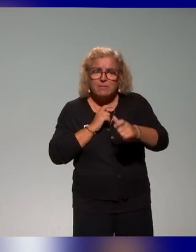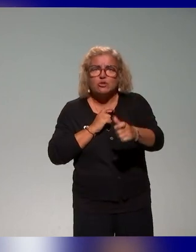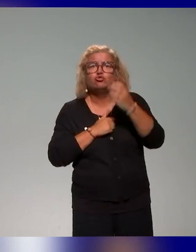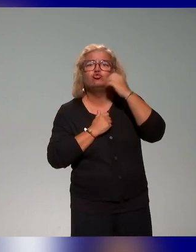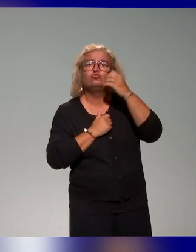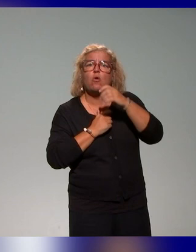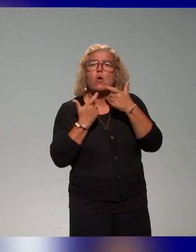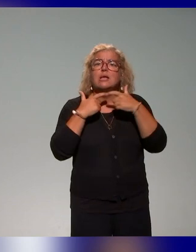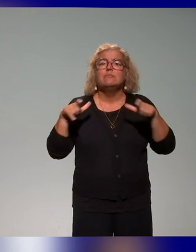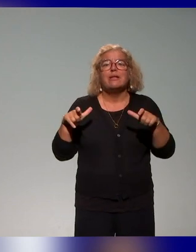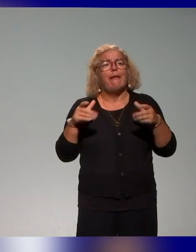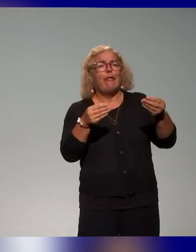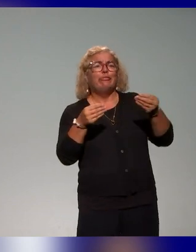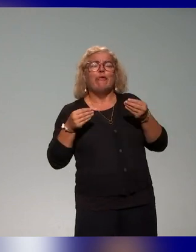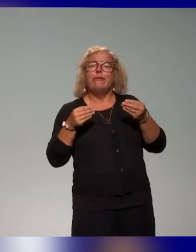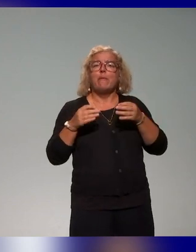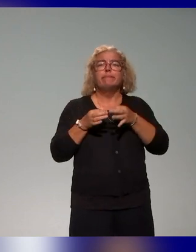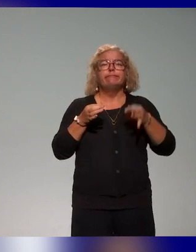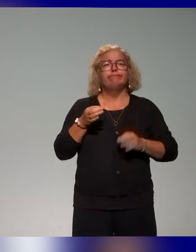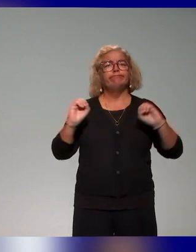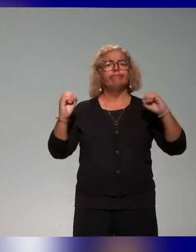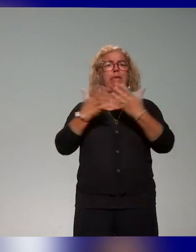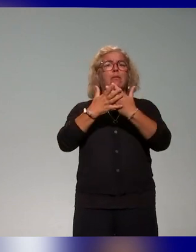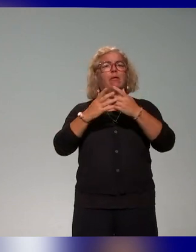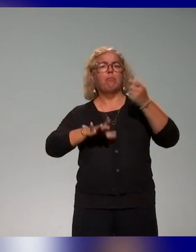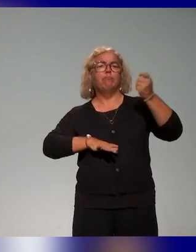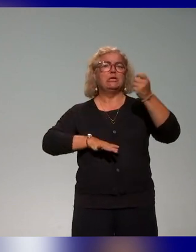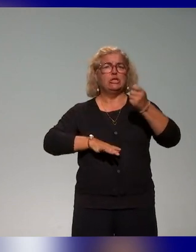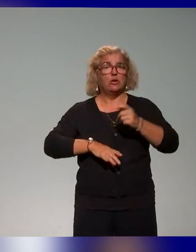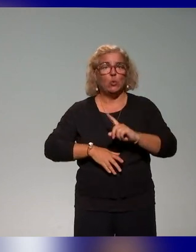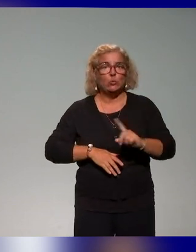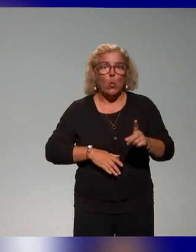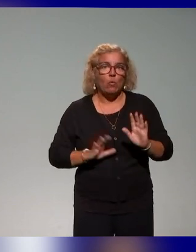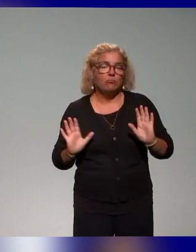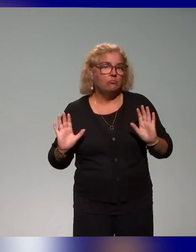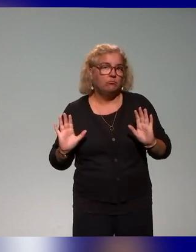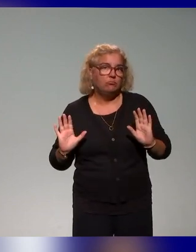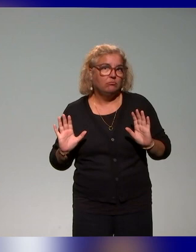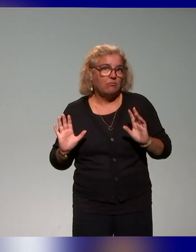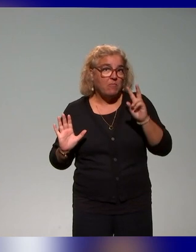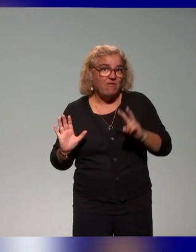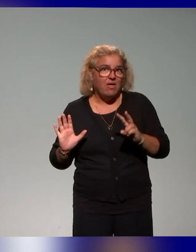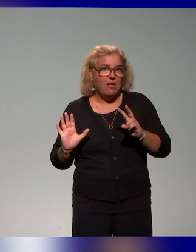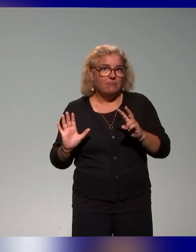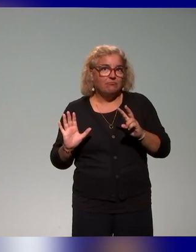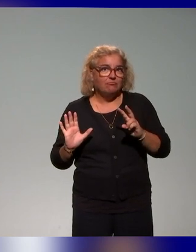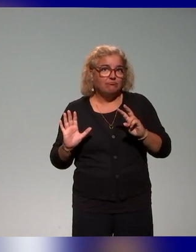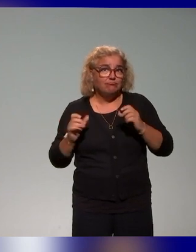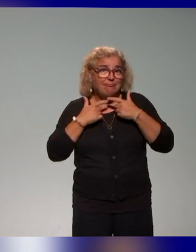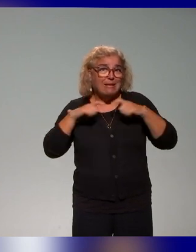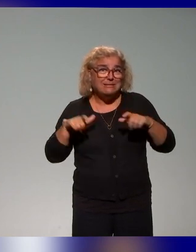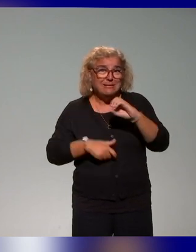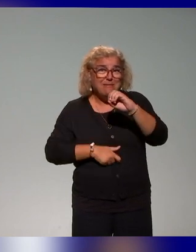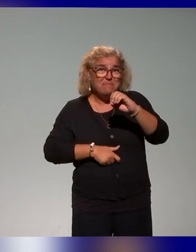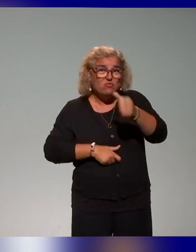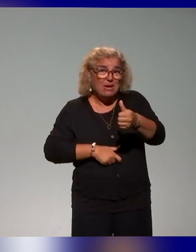a tendance à vous vendre des solutions miracles. Ben malheureusement, désolé, je vais vous faire une confidence, mais l'accessibilité numérique c'est pas magique. C'est-à-dire c'est